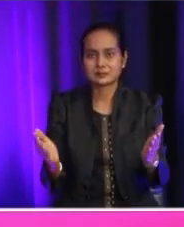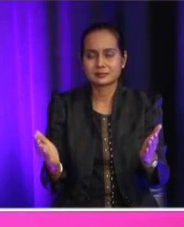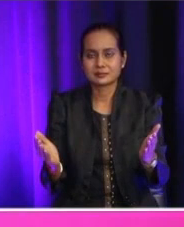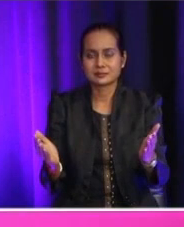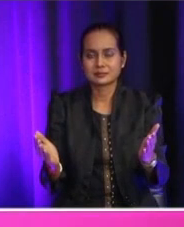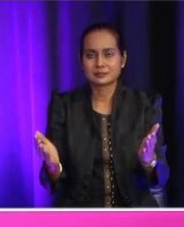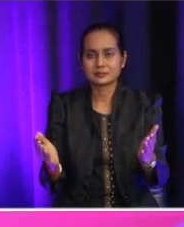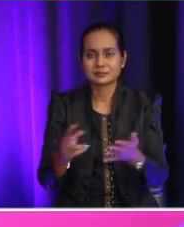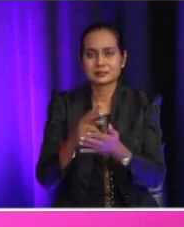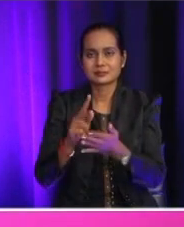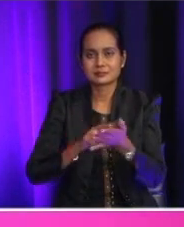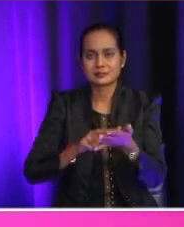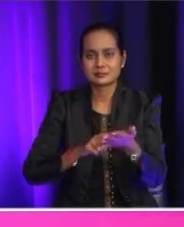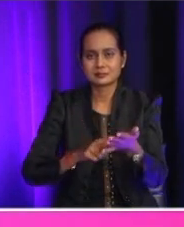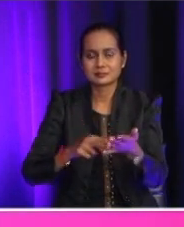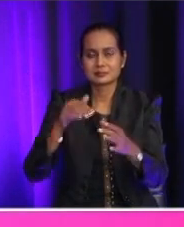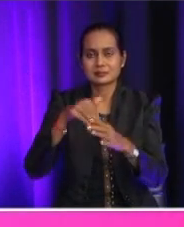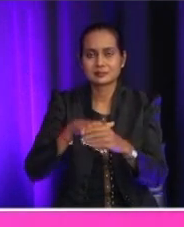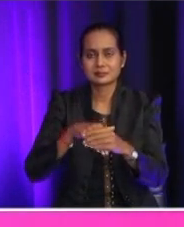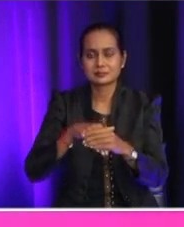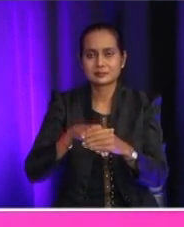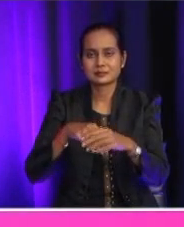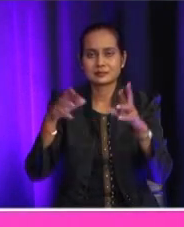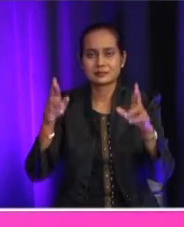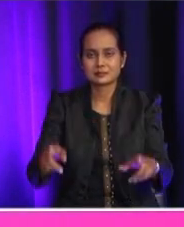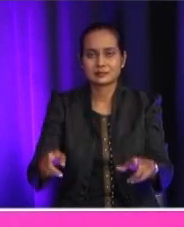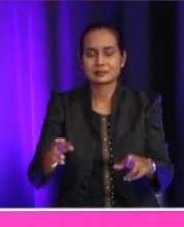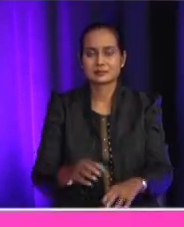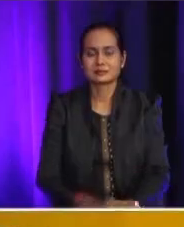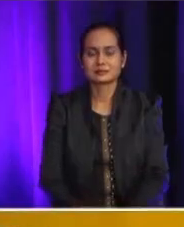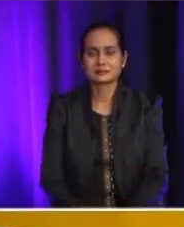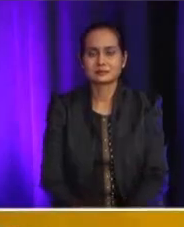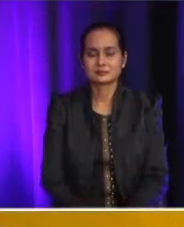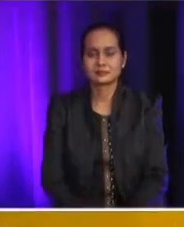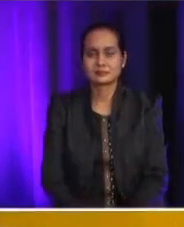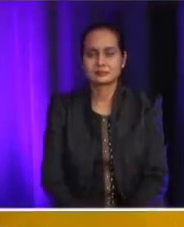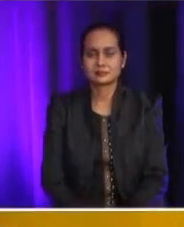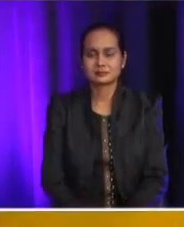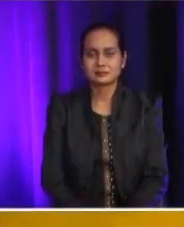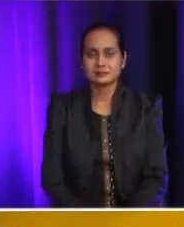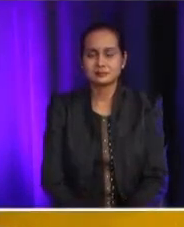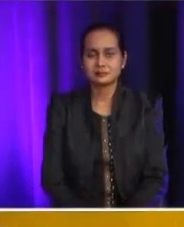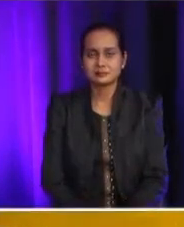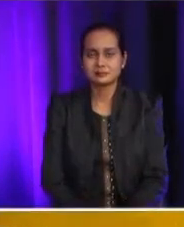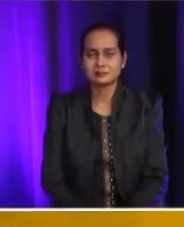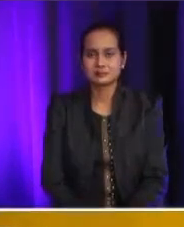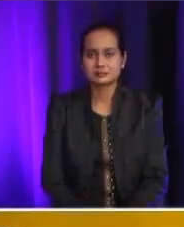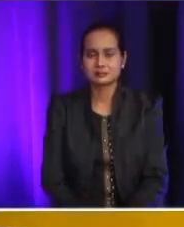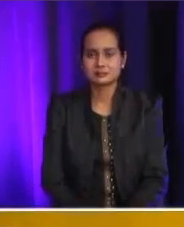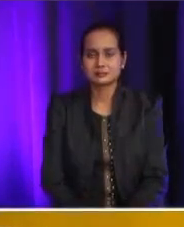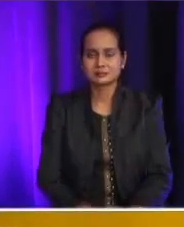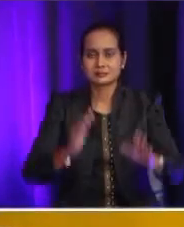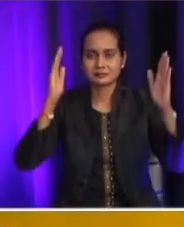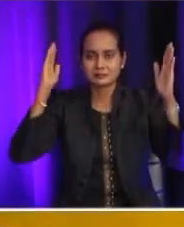rakyat negara ini cikgu. Bagus ya. Oh. Menggalakkan literasi membaca dalam kalangan rakyat Malaysia.